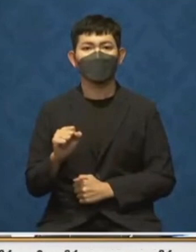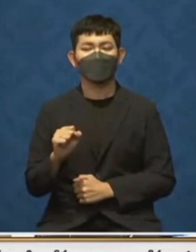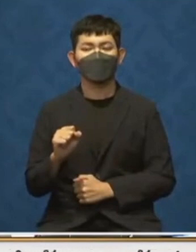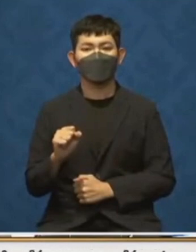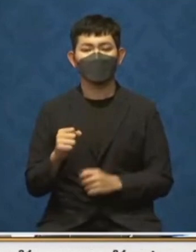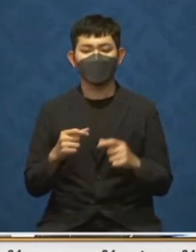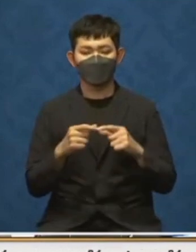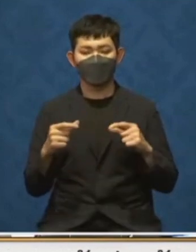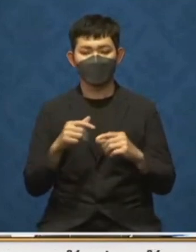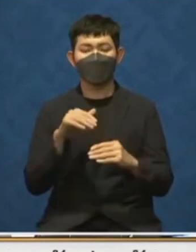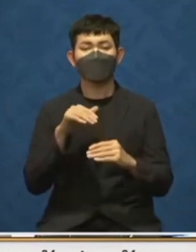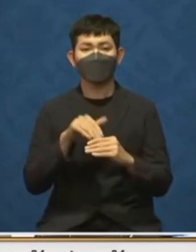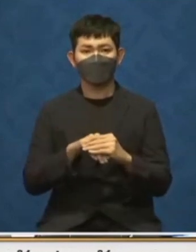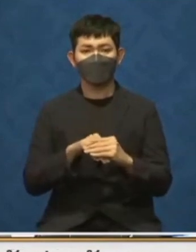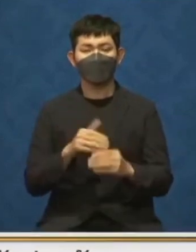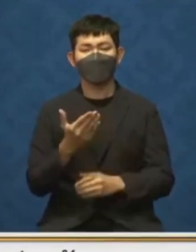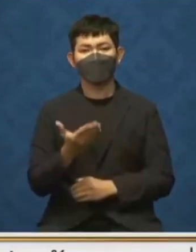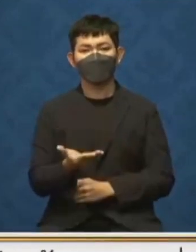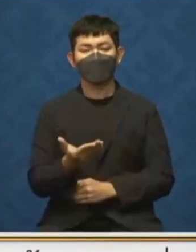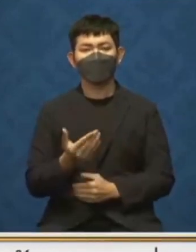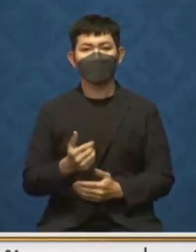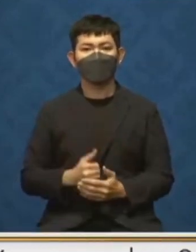เสียบบัตรและกดปุ่มแสดงตนนะครับ